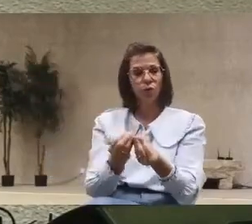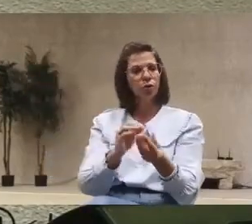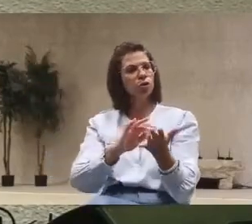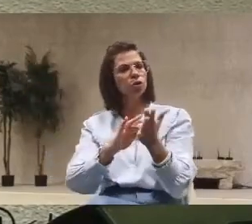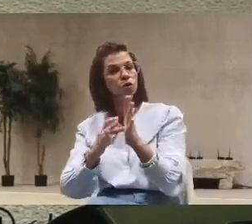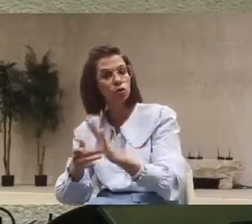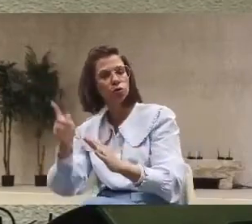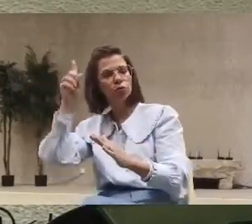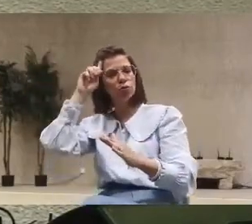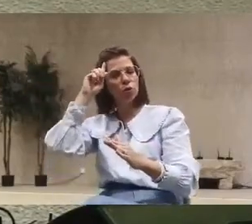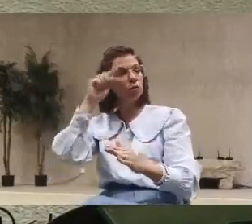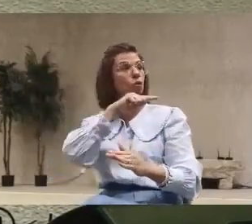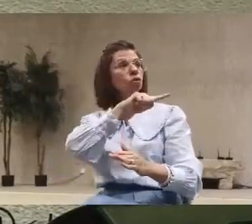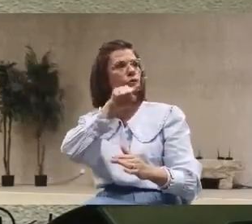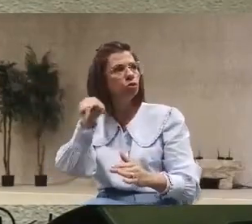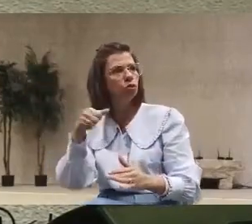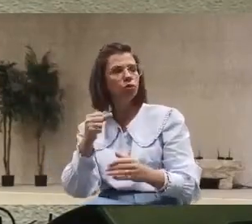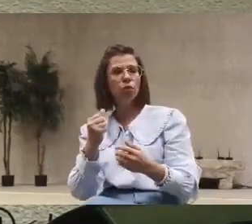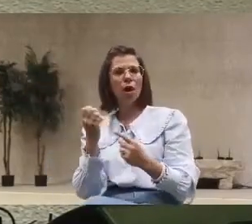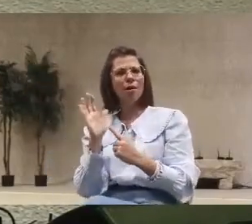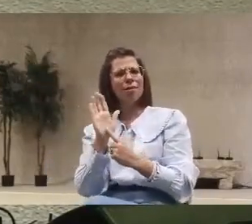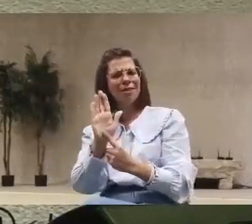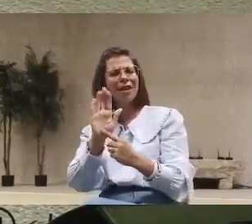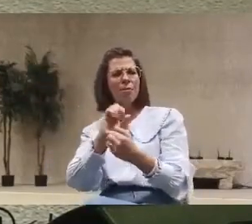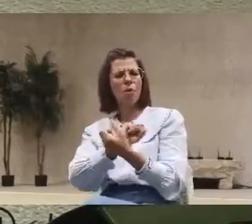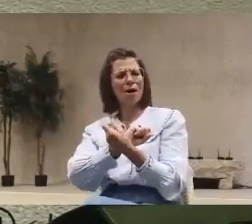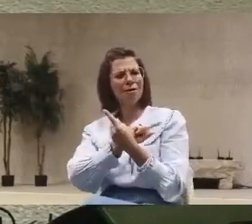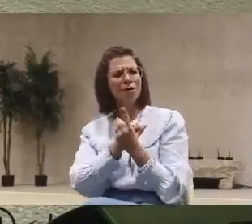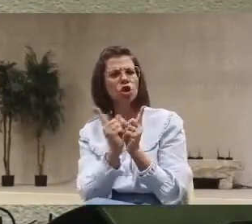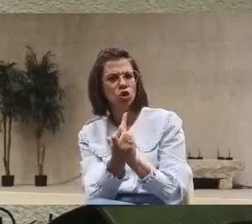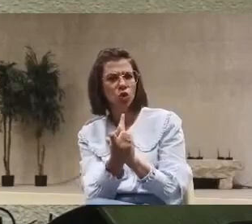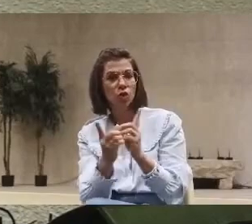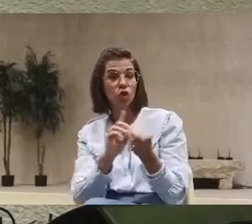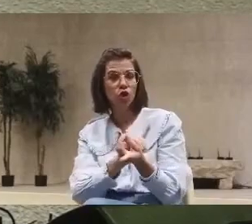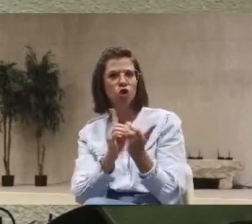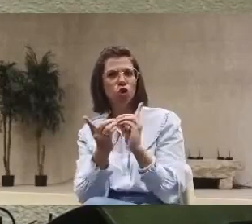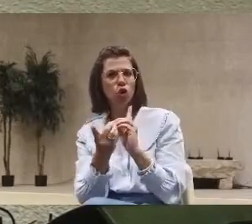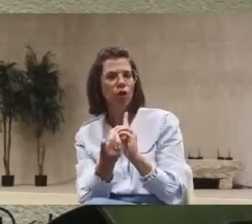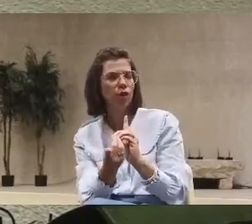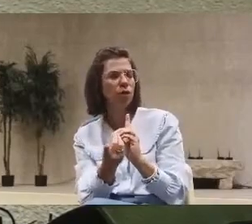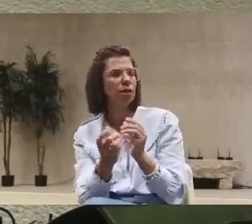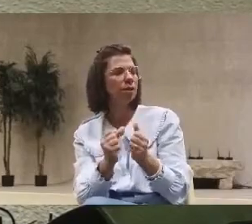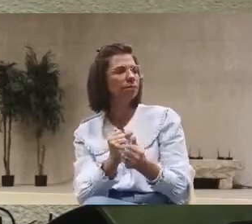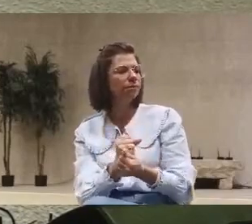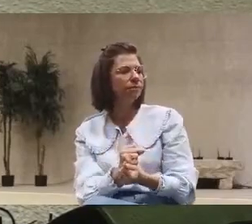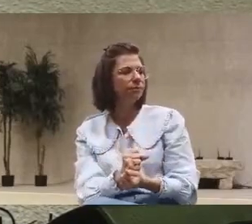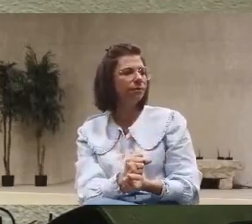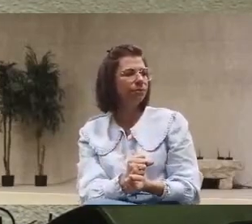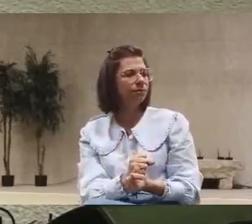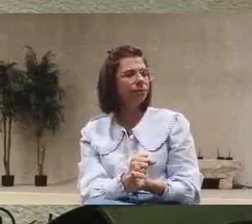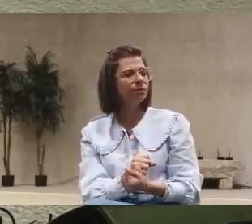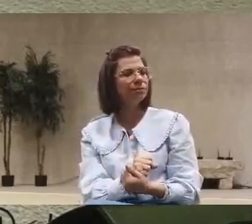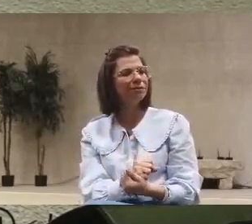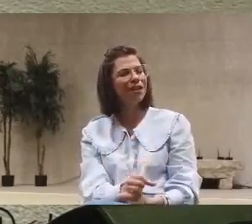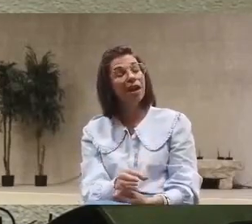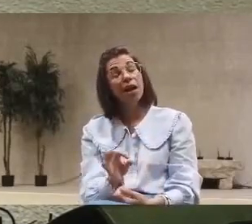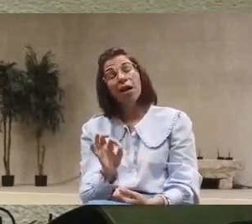Dieu vous êtes d'accord ? et quel bonheur lorsque à travers notre témoignage